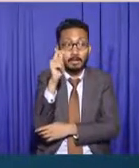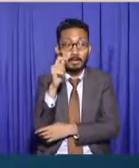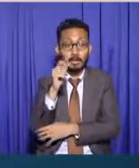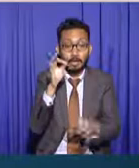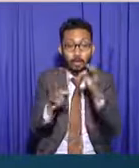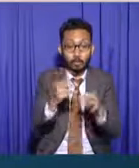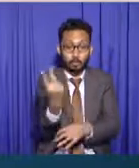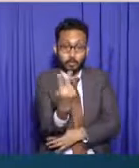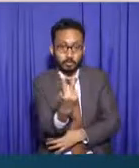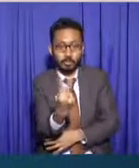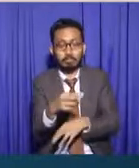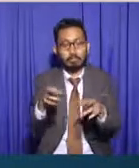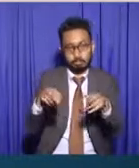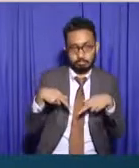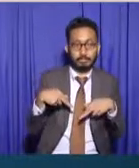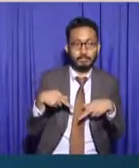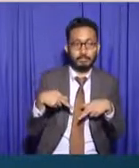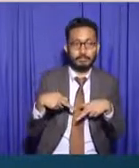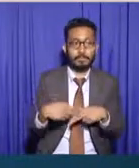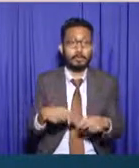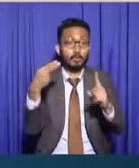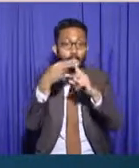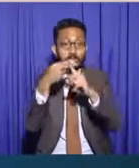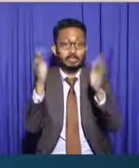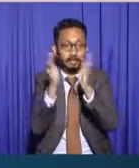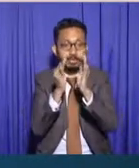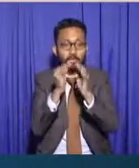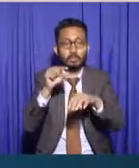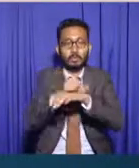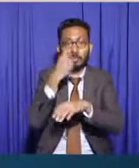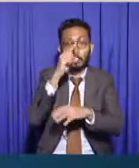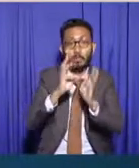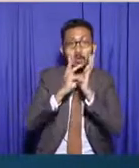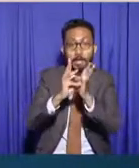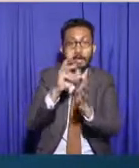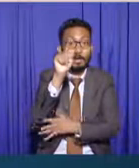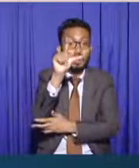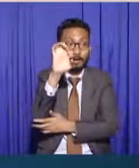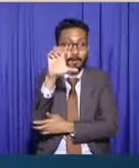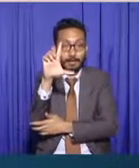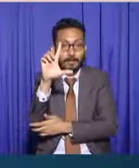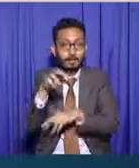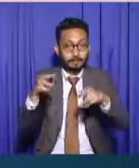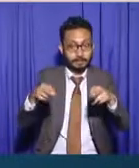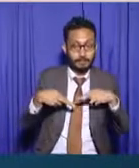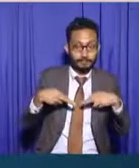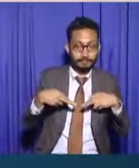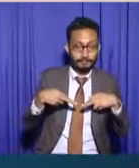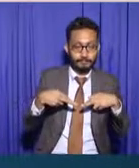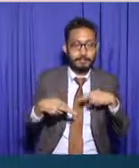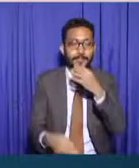kedua-duanya adalah resesif dan huruf kecil digunakan untuk